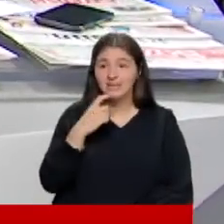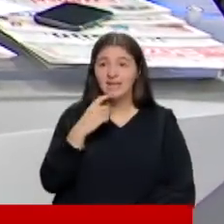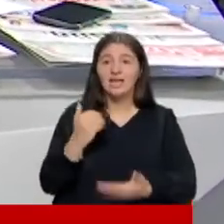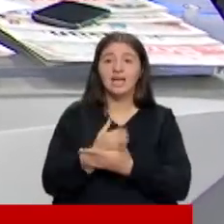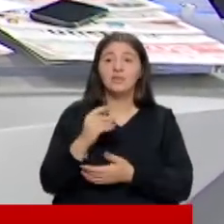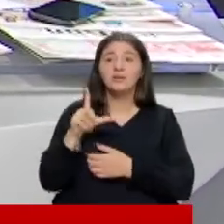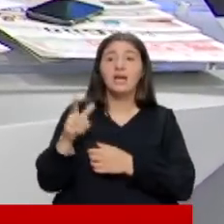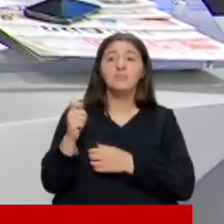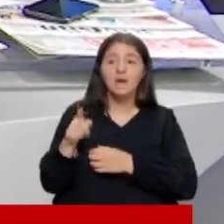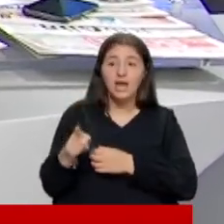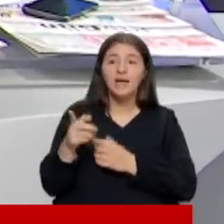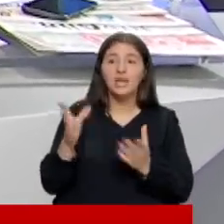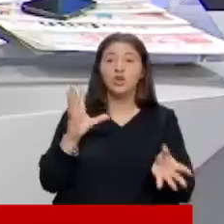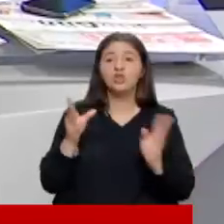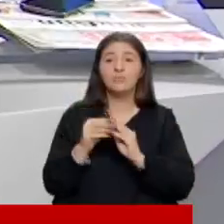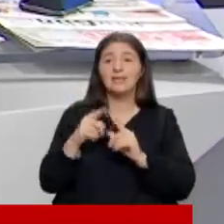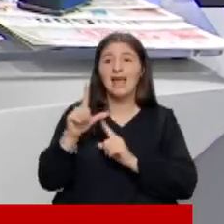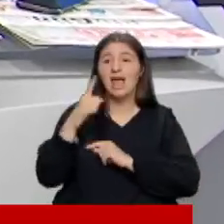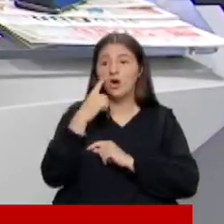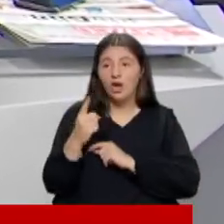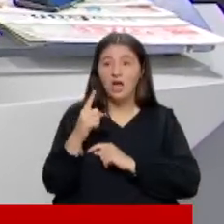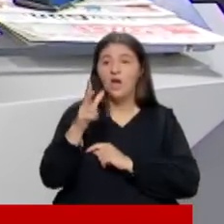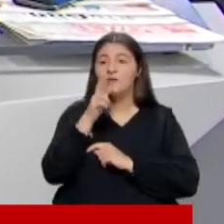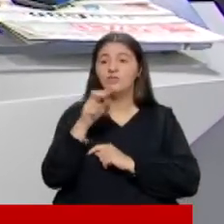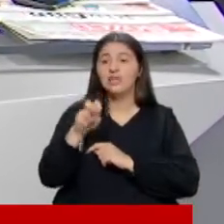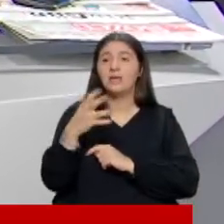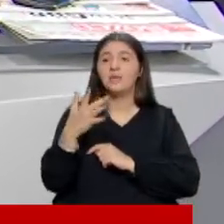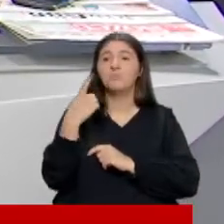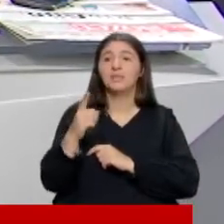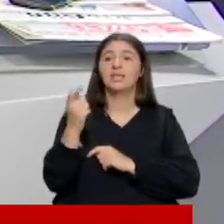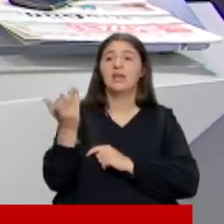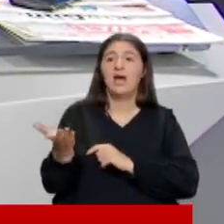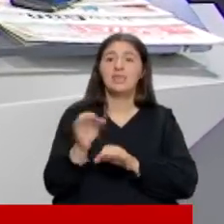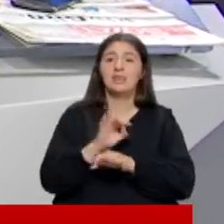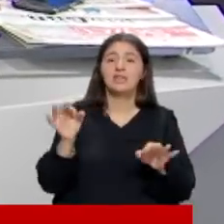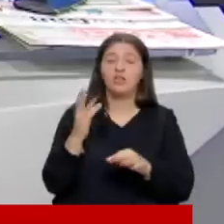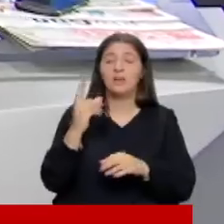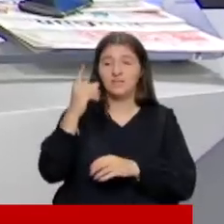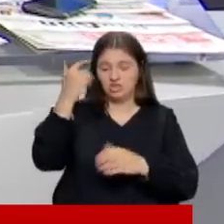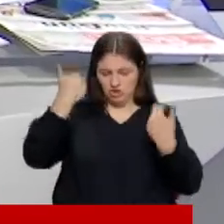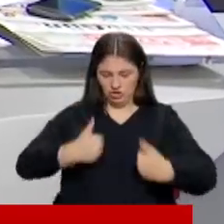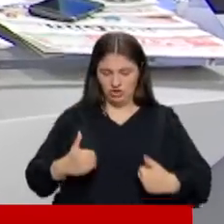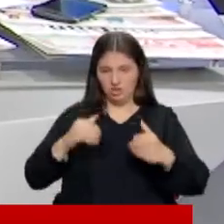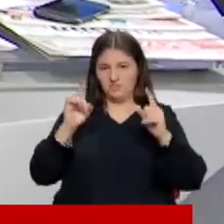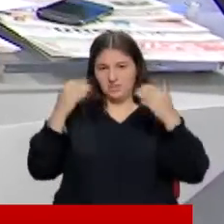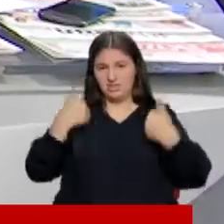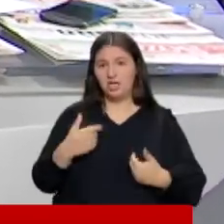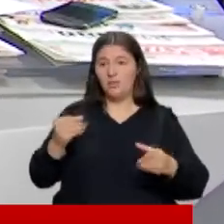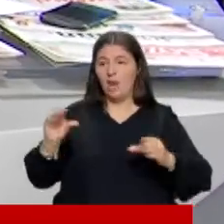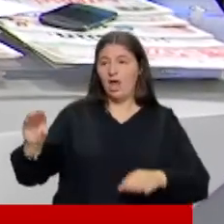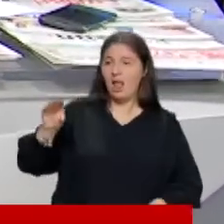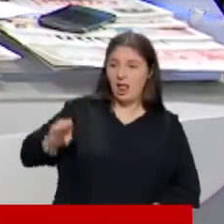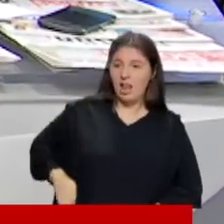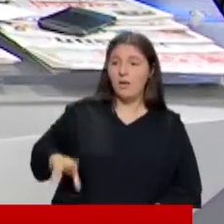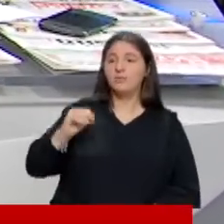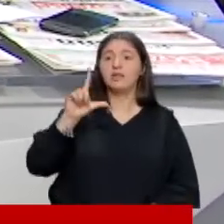kazanmanız gereken para Yani toplam yıllık TL cinsinden de 385.000 lira net olarak bir kişinin cebine girmesi